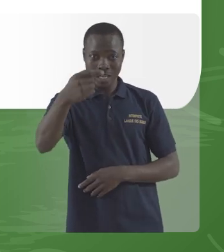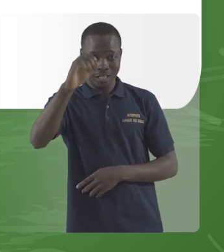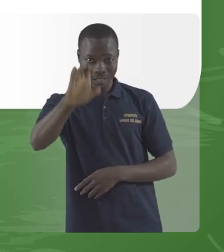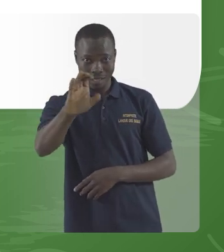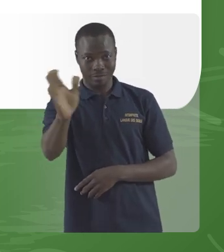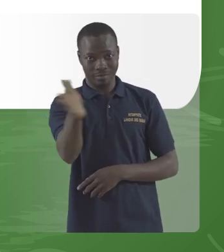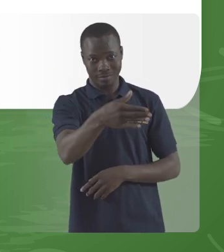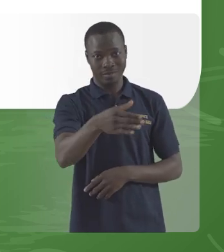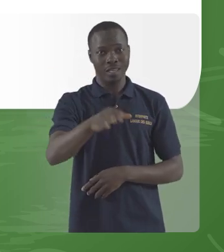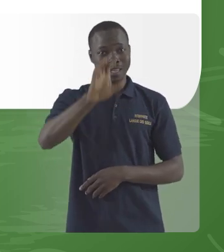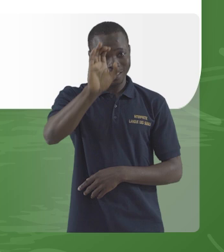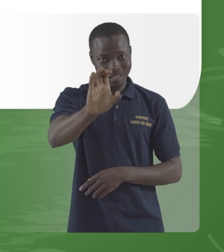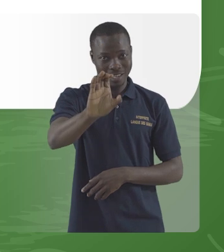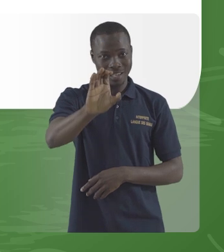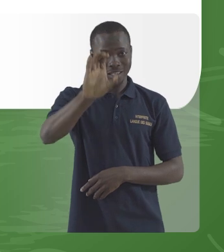UGC,